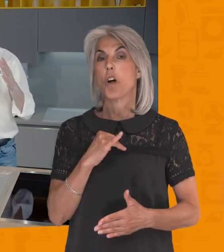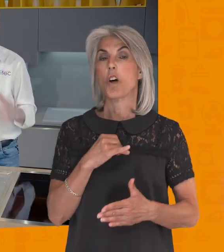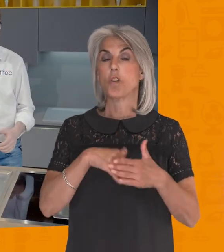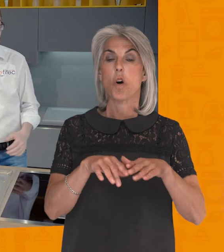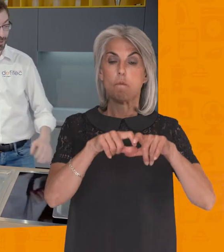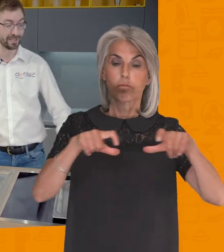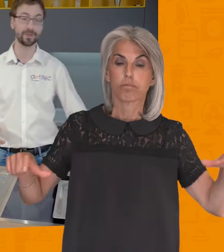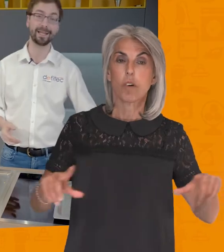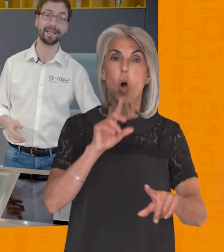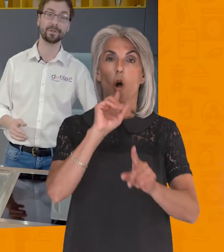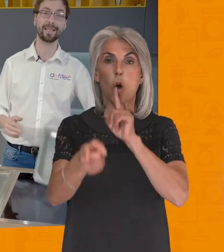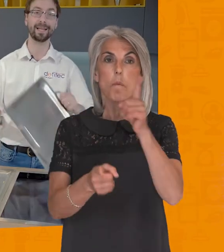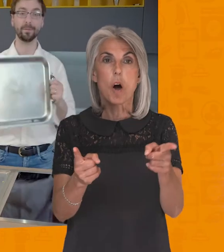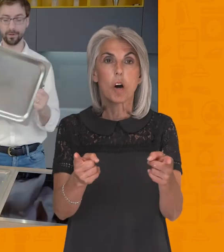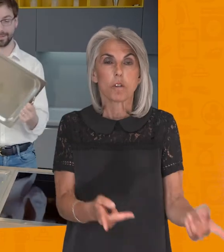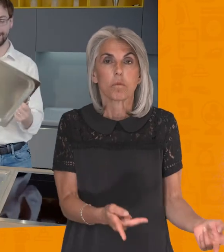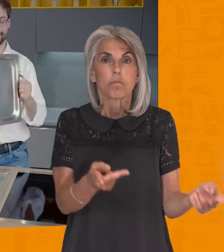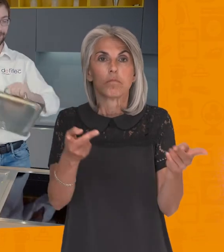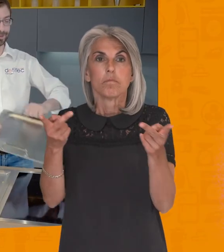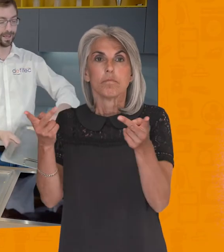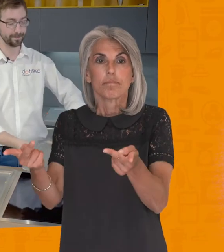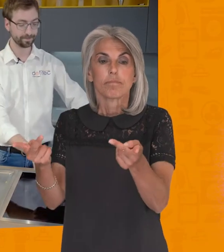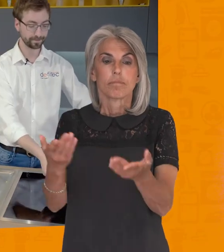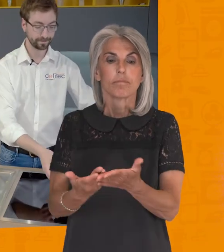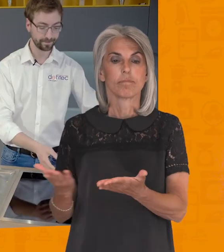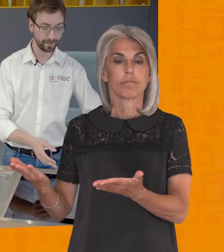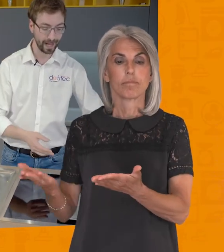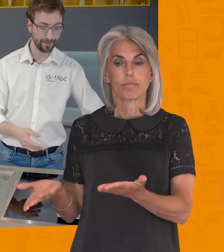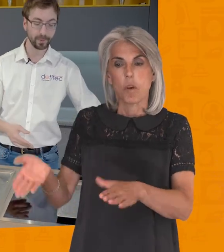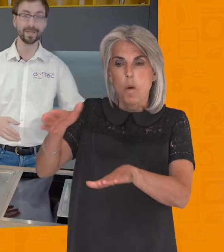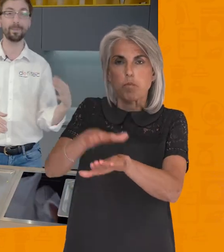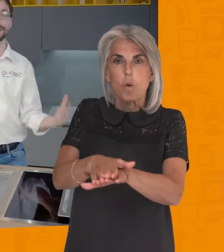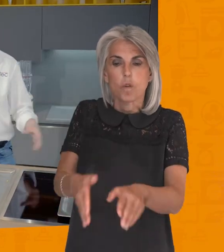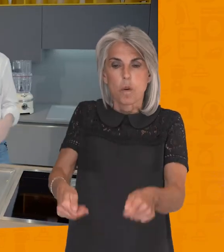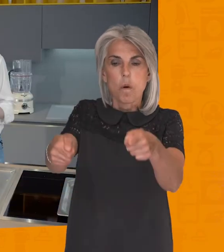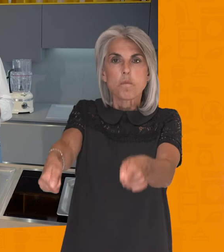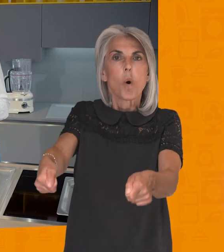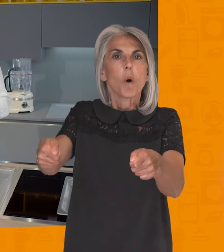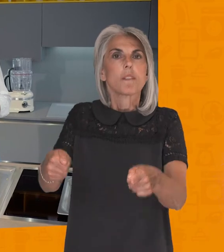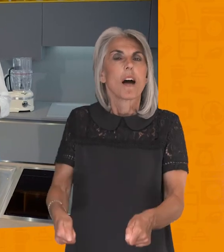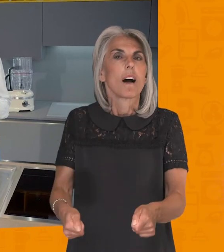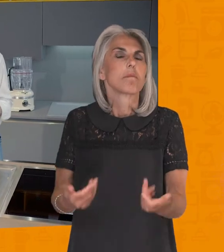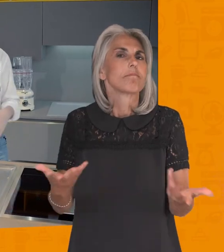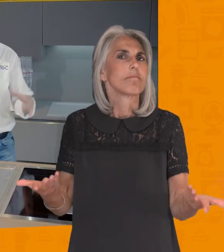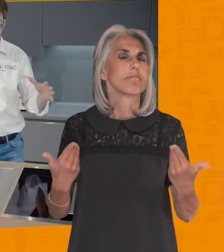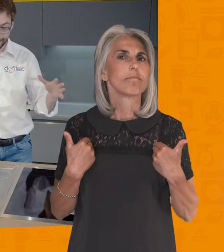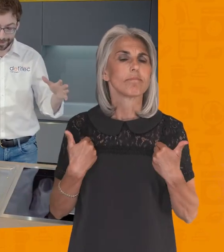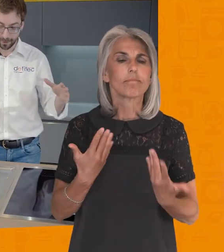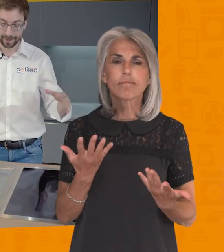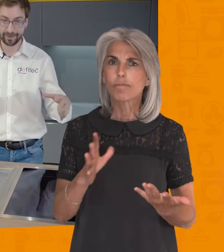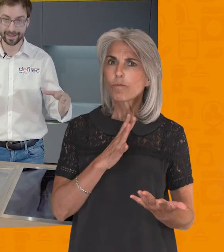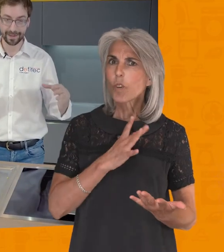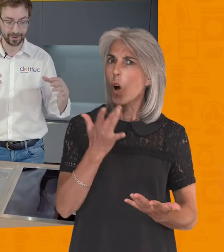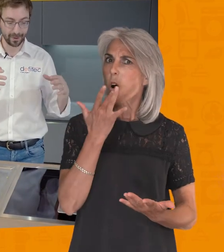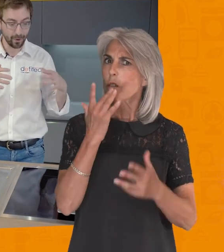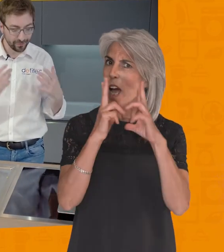en a intégré dans la cuisine, on en a également des modèles à poser portable de chez De Meyer. Donc,